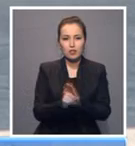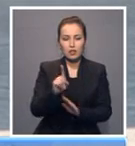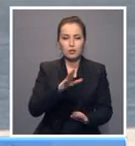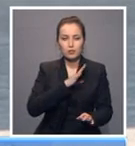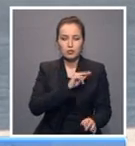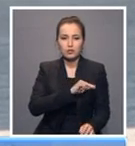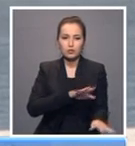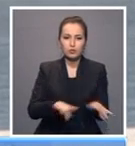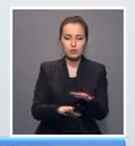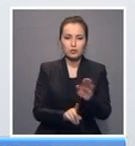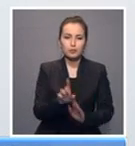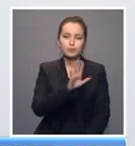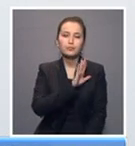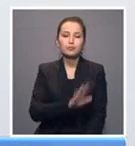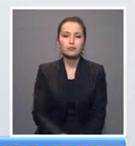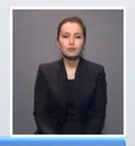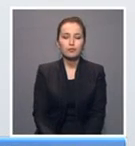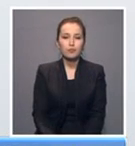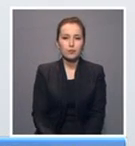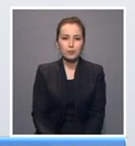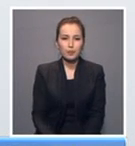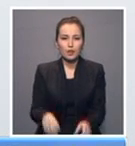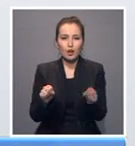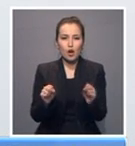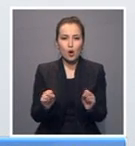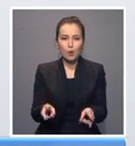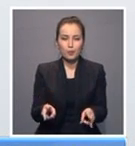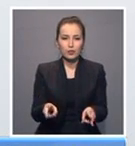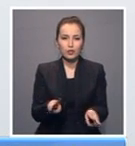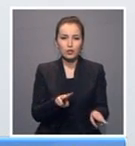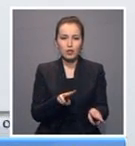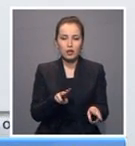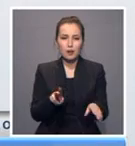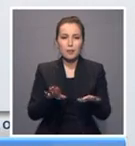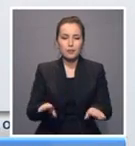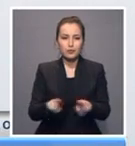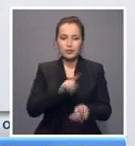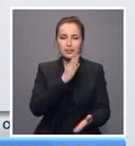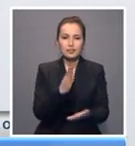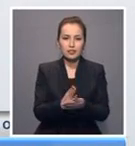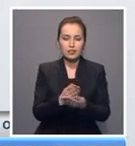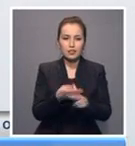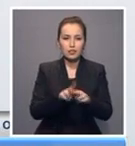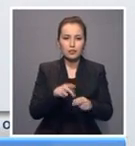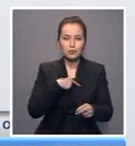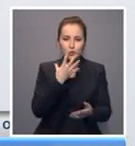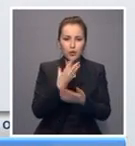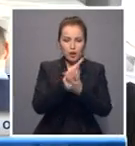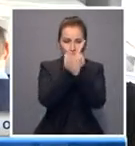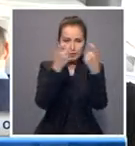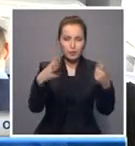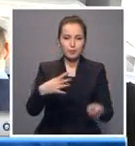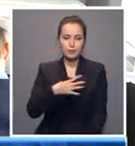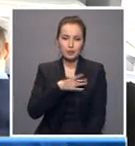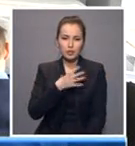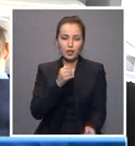жүзеге аспақ. Қауіпті учаскелер бар. Бұл туралы біз әкімдіктерге өзінің ақпаратын бергеміз.